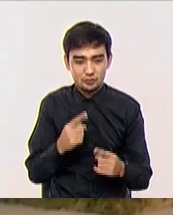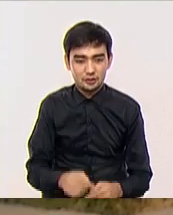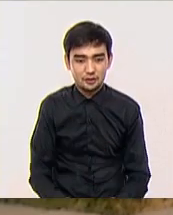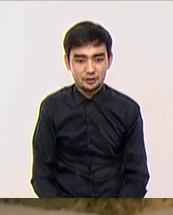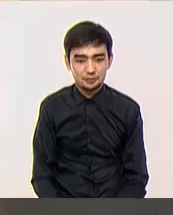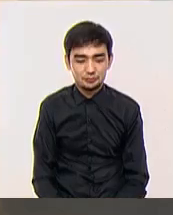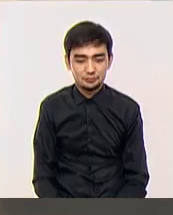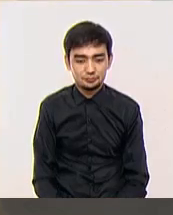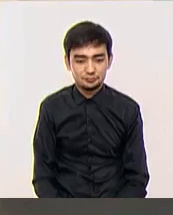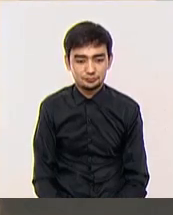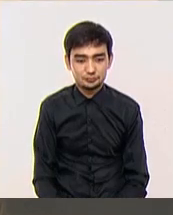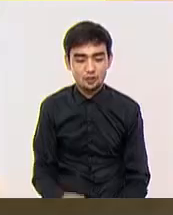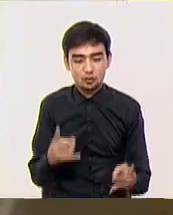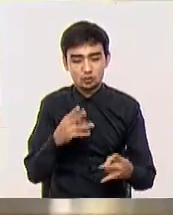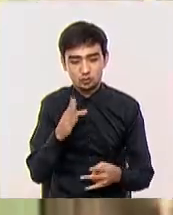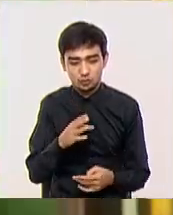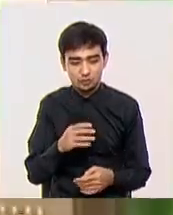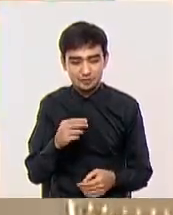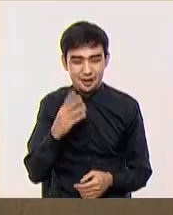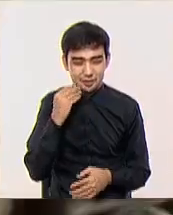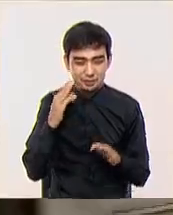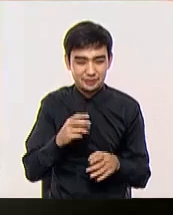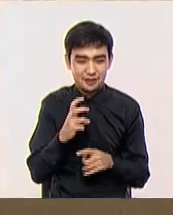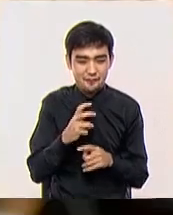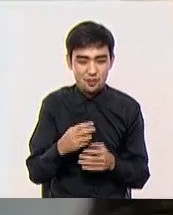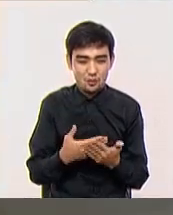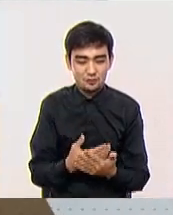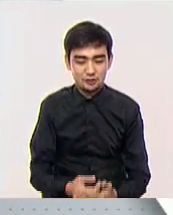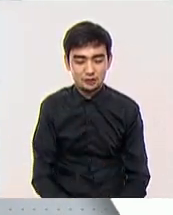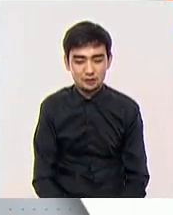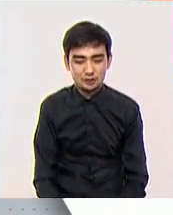не осилит этот проект. И нужны ли мегаполису современные трамваи?